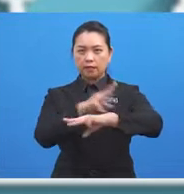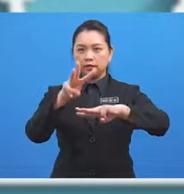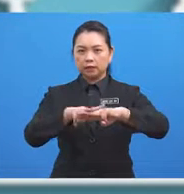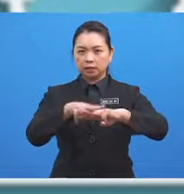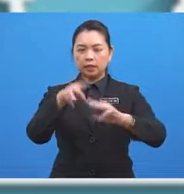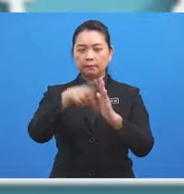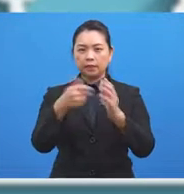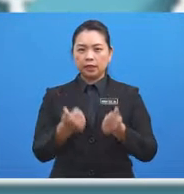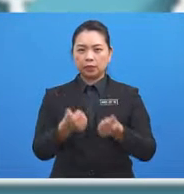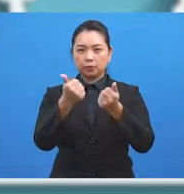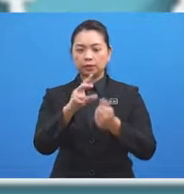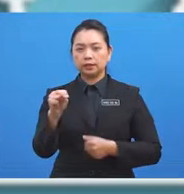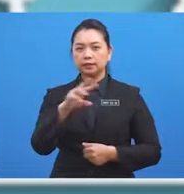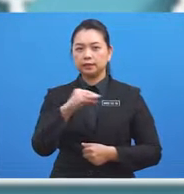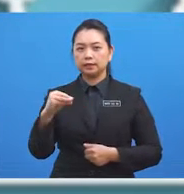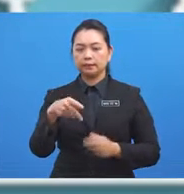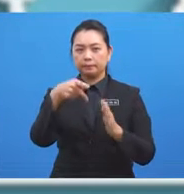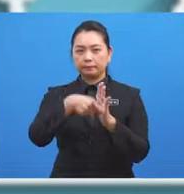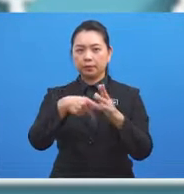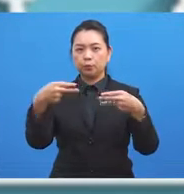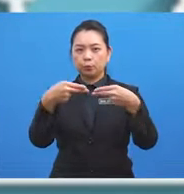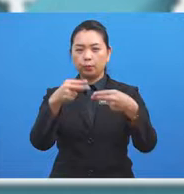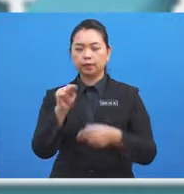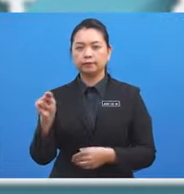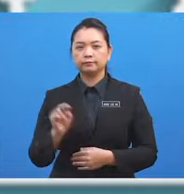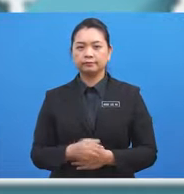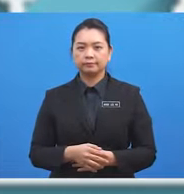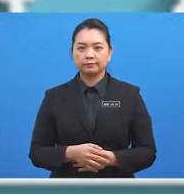jaringan pengangkutan dan perhubungan?